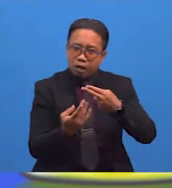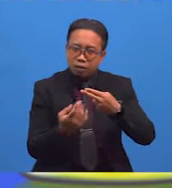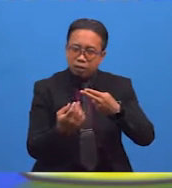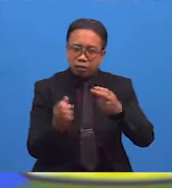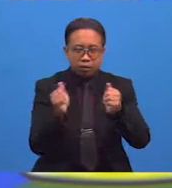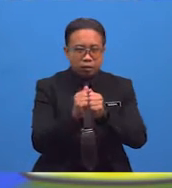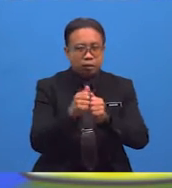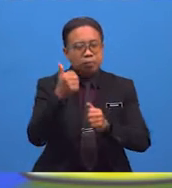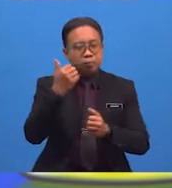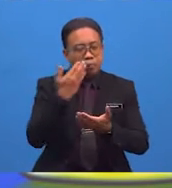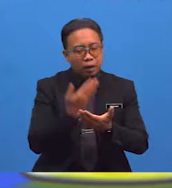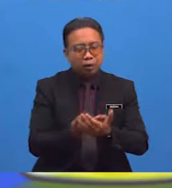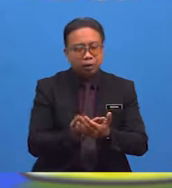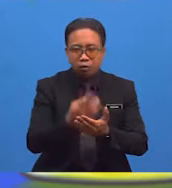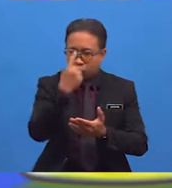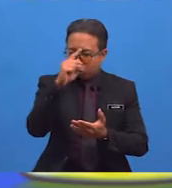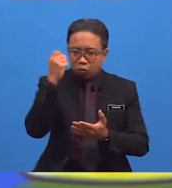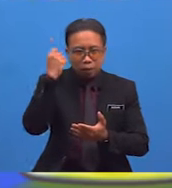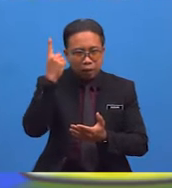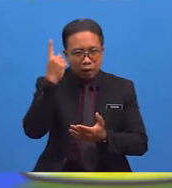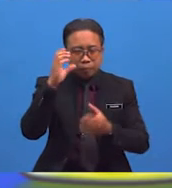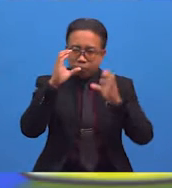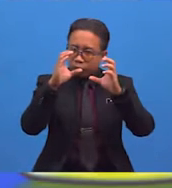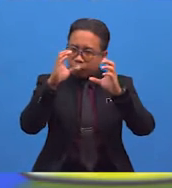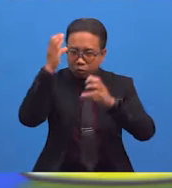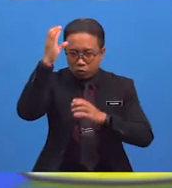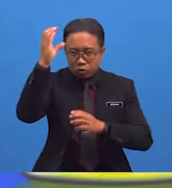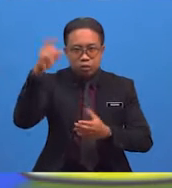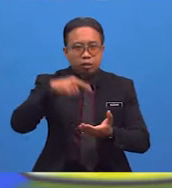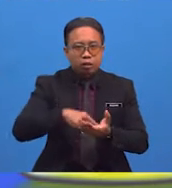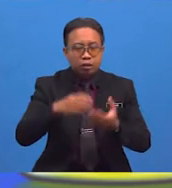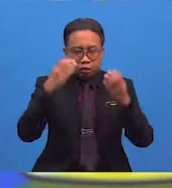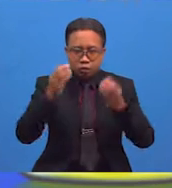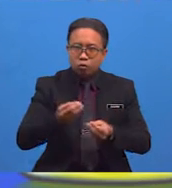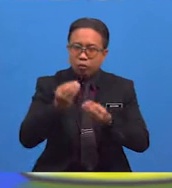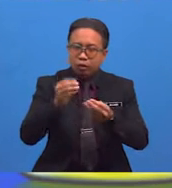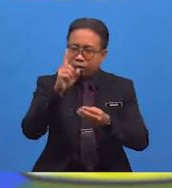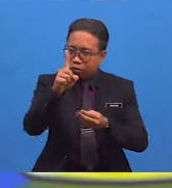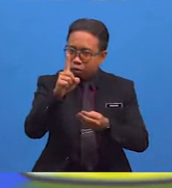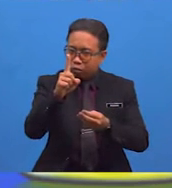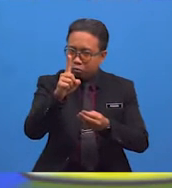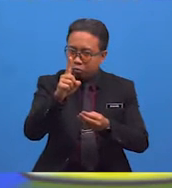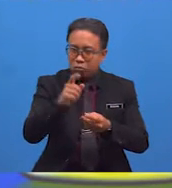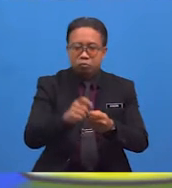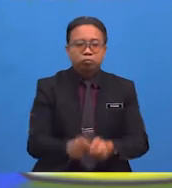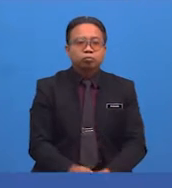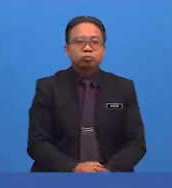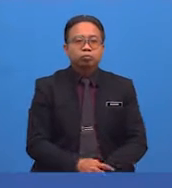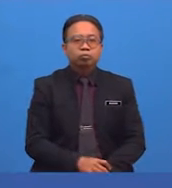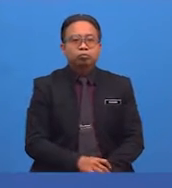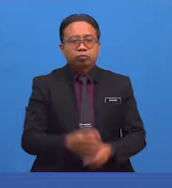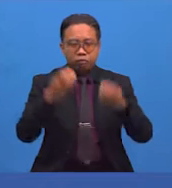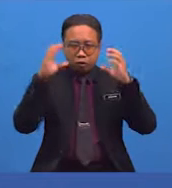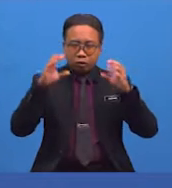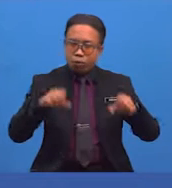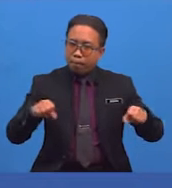dengan lebih baik lagi. Untuk memahami konsep ini, cikgu berikan satu situasi.